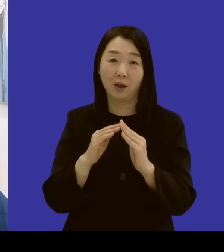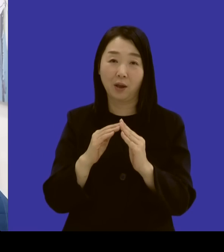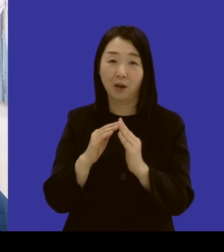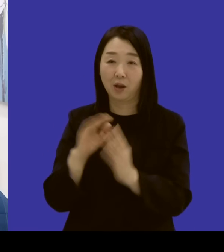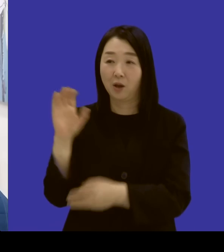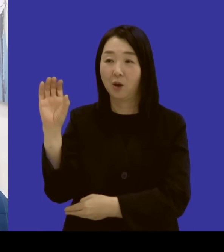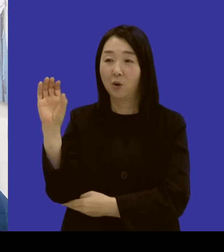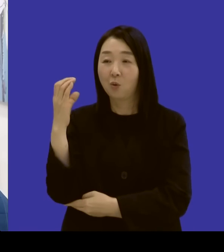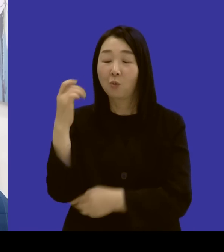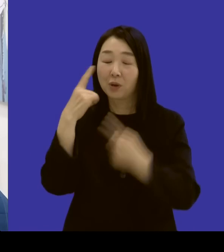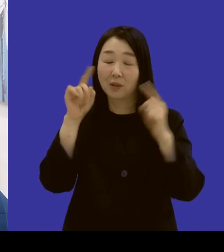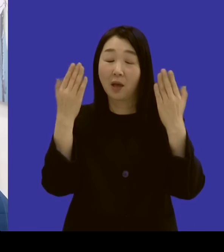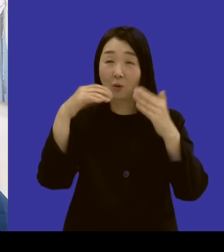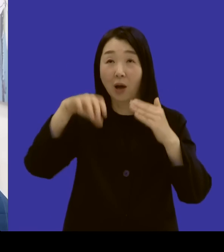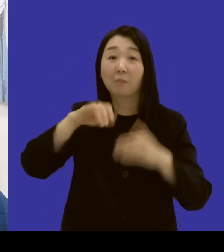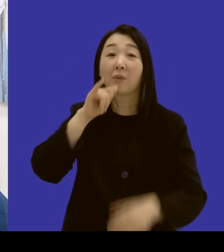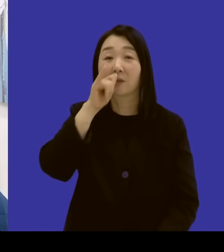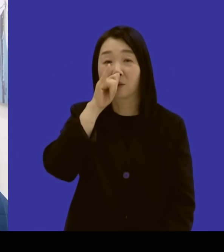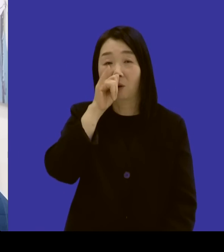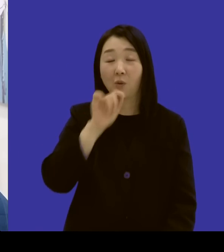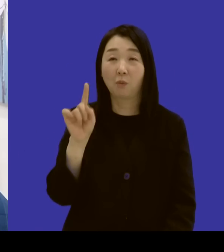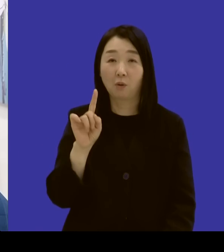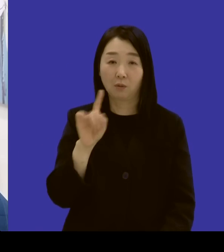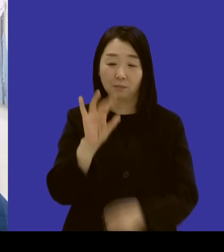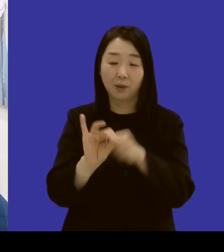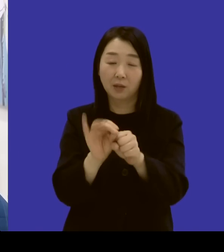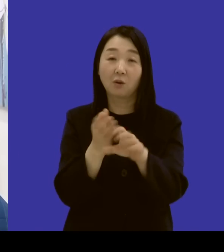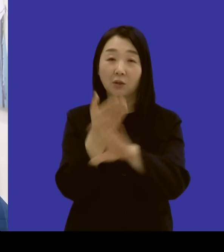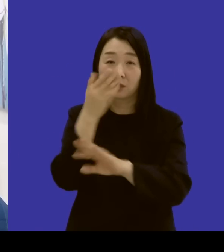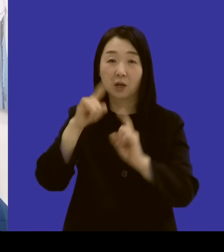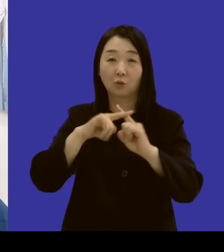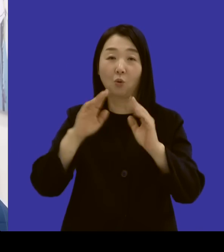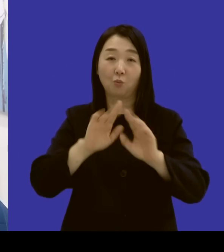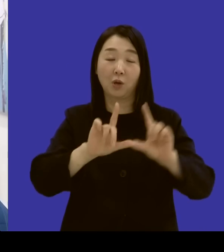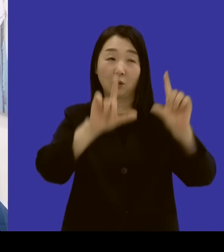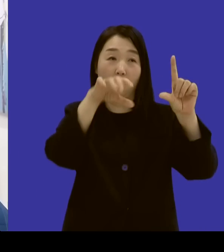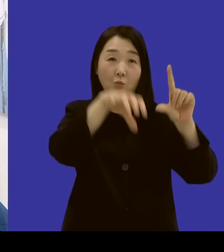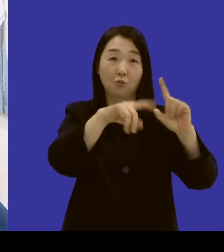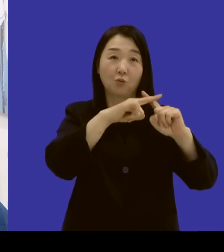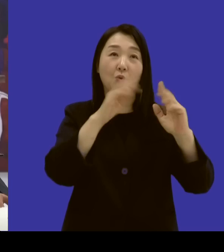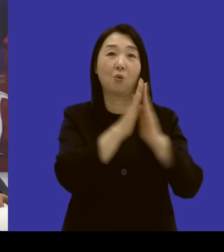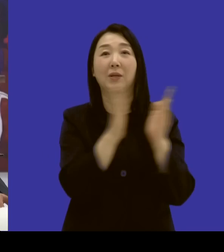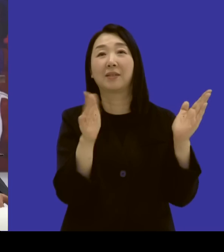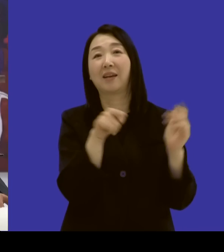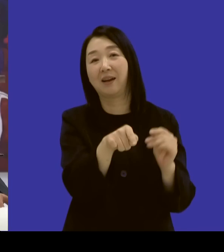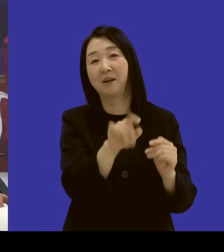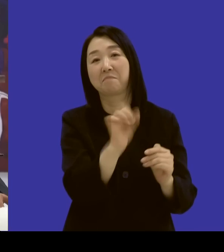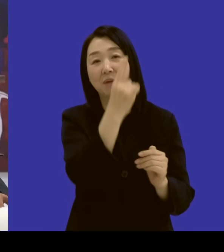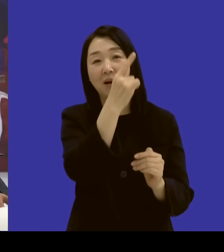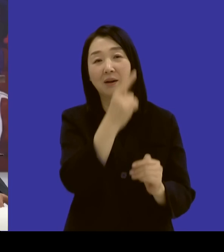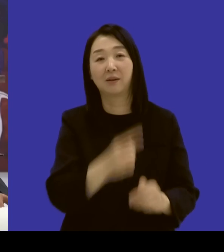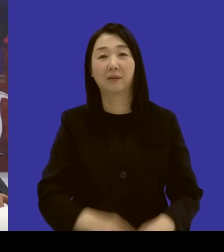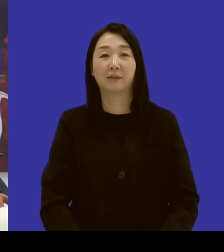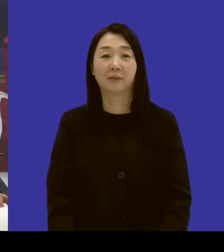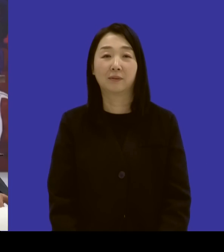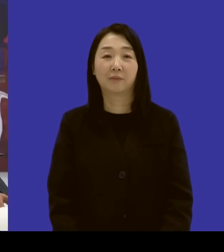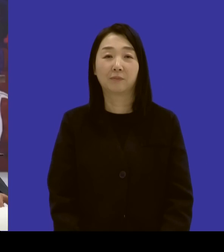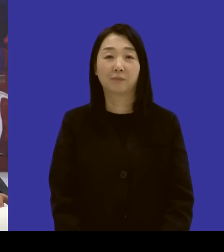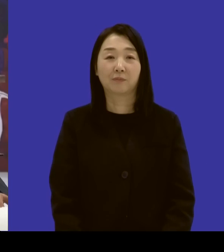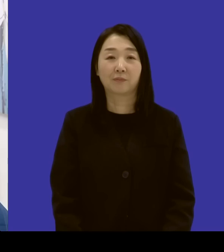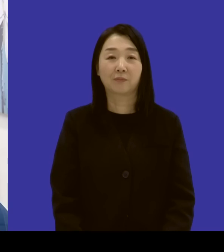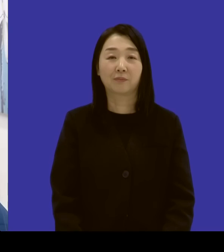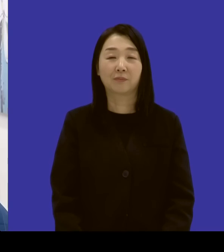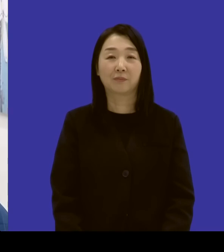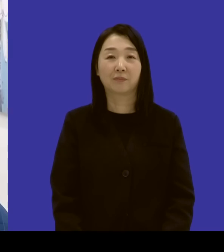있는데 100년이 넘은 교회는 이 교회에서 동부의 모든 교회가 시작을 했어요. 마더 처치예요. 제가 볼 때.